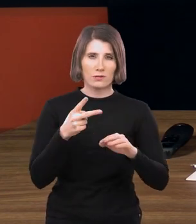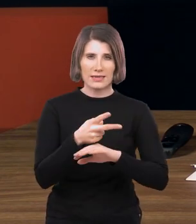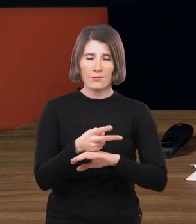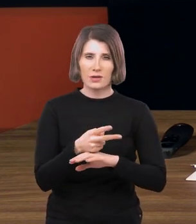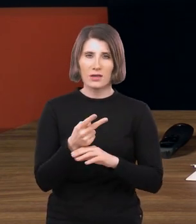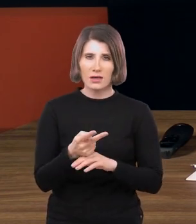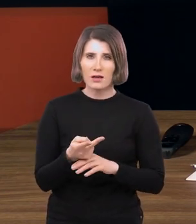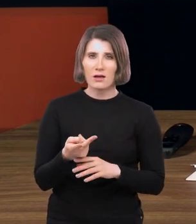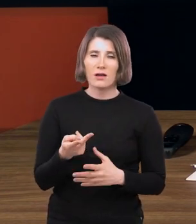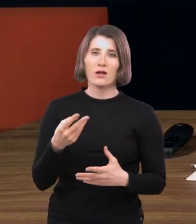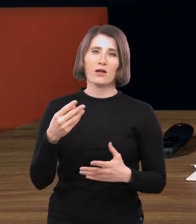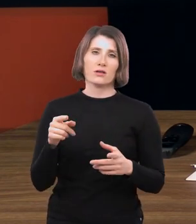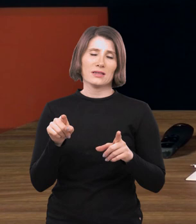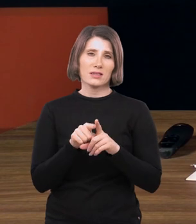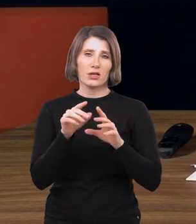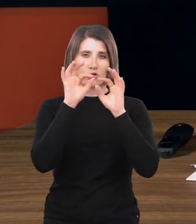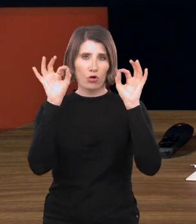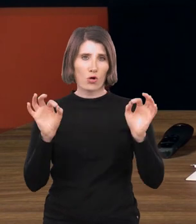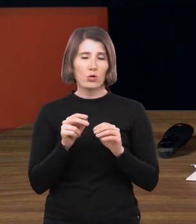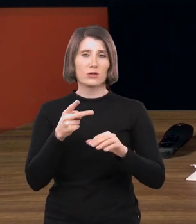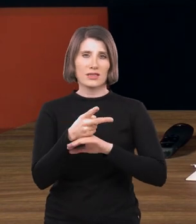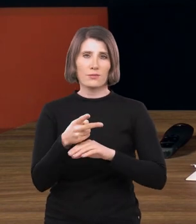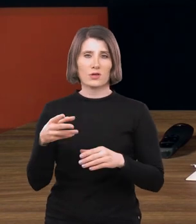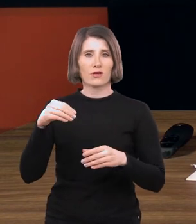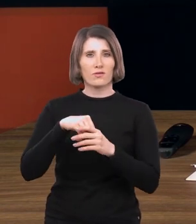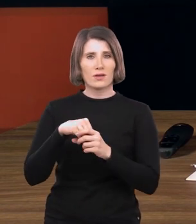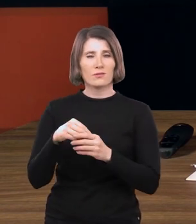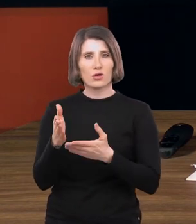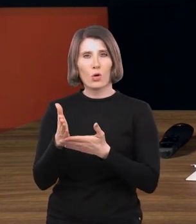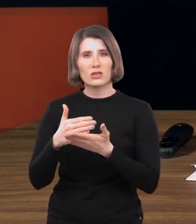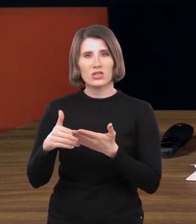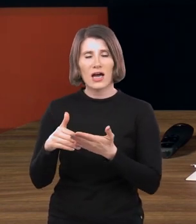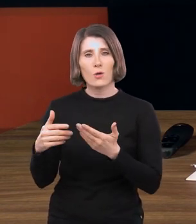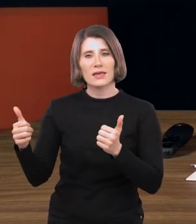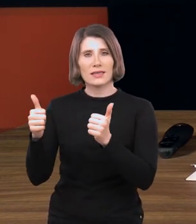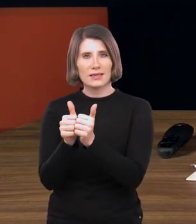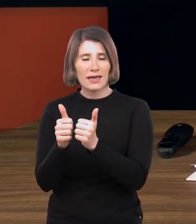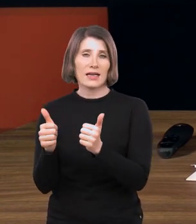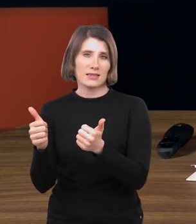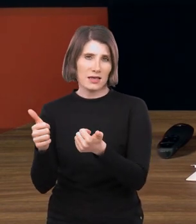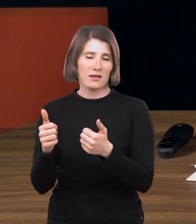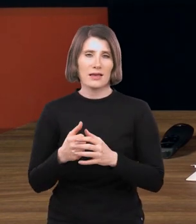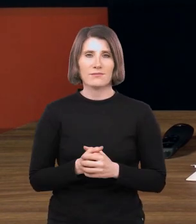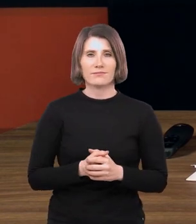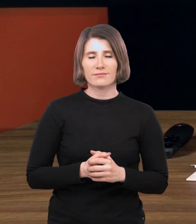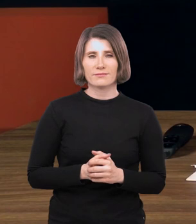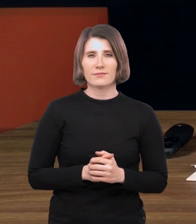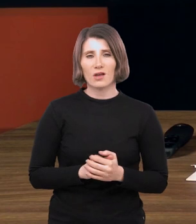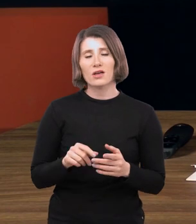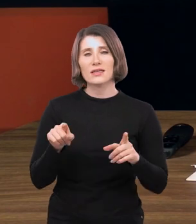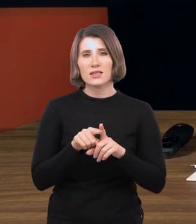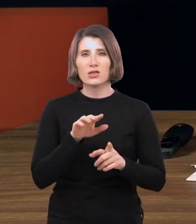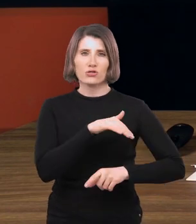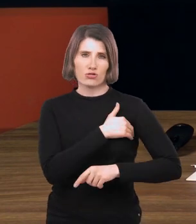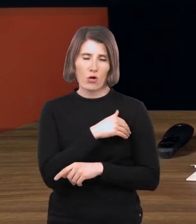ogólnodostępnych z oddziałami integracyjnymi, w szkołach integracyjnych, przedszkolach i szkołach integracyjnych, a także w